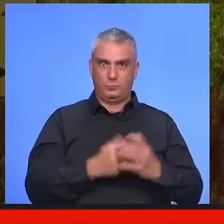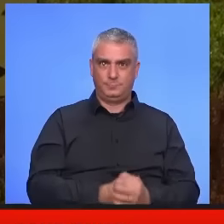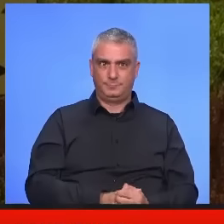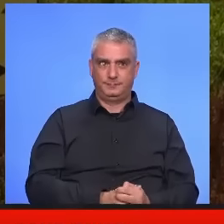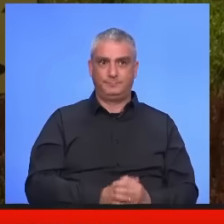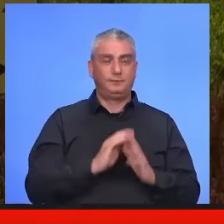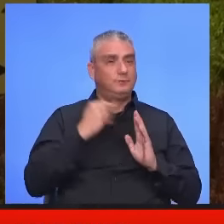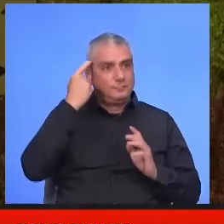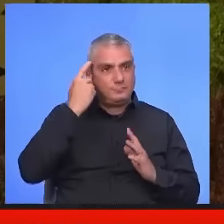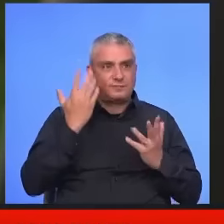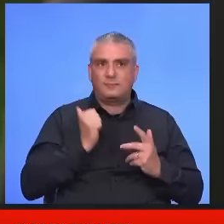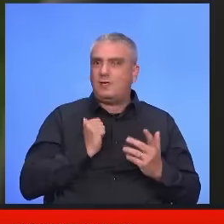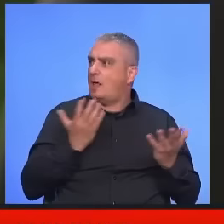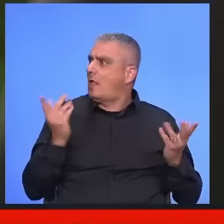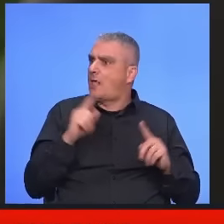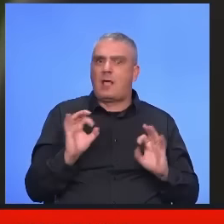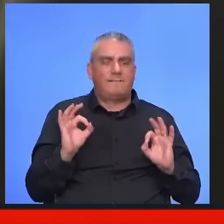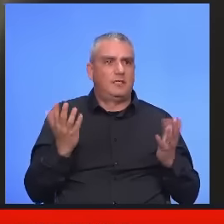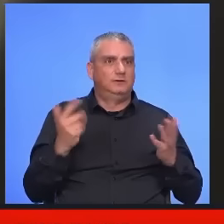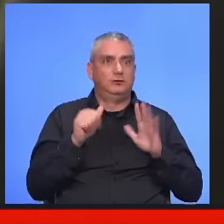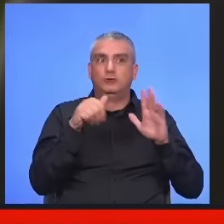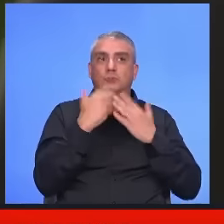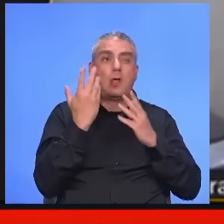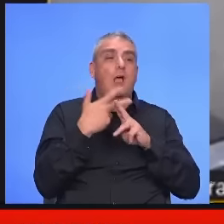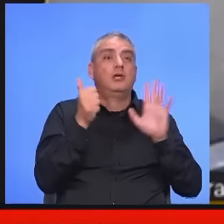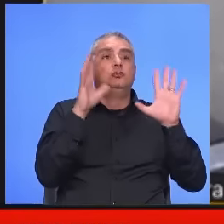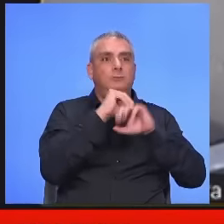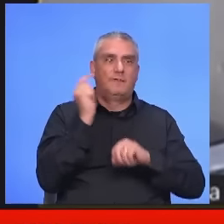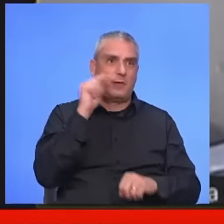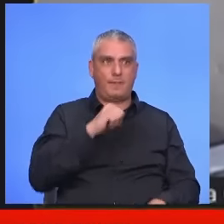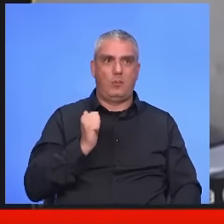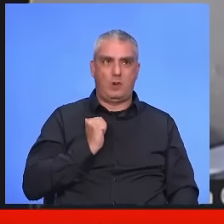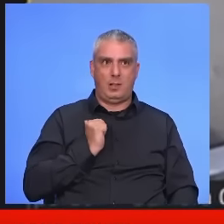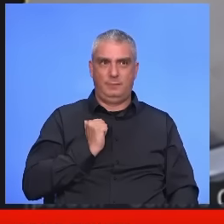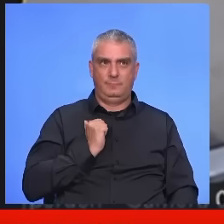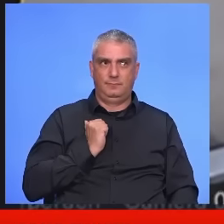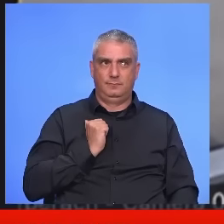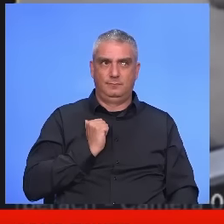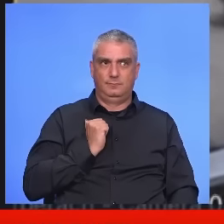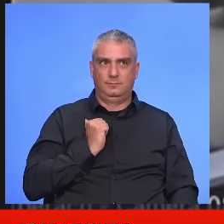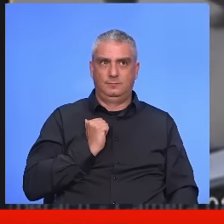מה שחשבתי זה איפה חיילים, למה אין פה אף אחד. זה התחיל ב-6 בבוקר, רק ב-6 בערב, רק אז הגיעו חיילים בכלל.